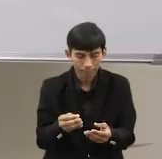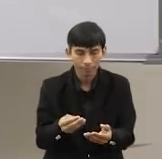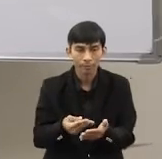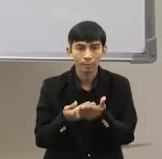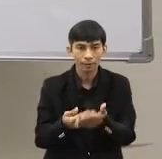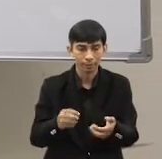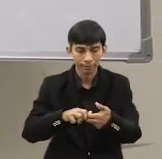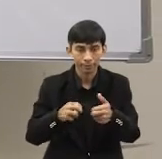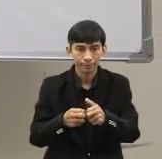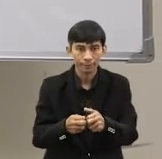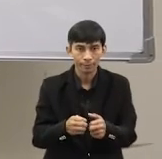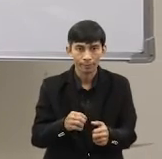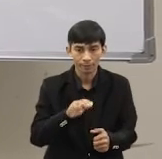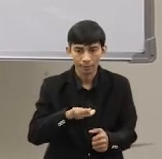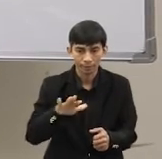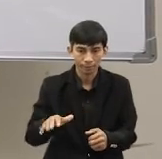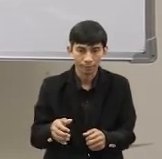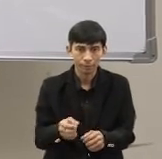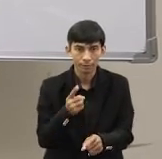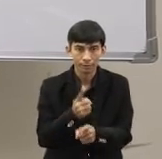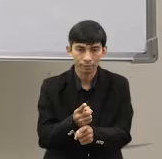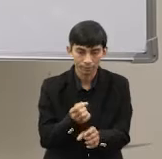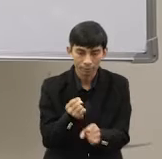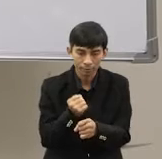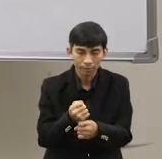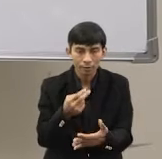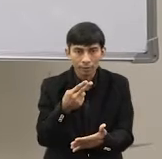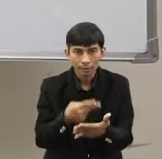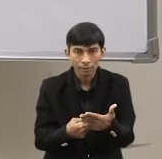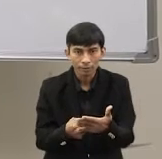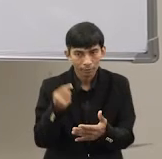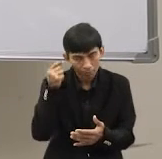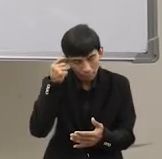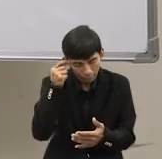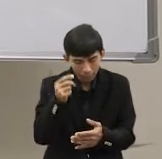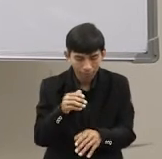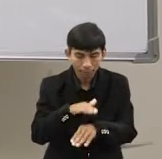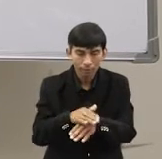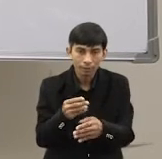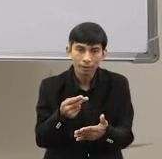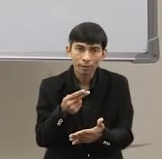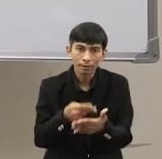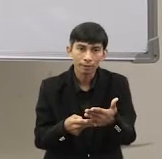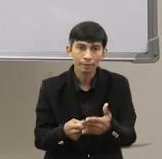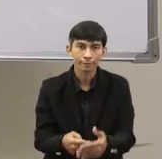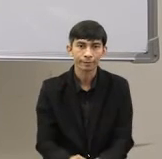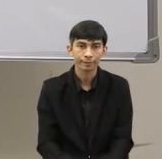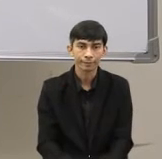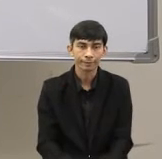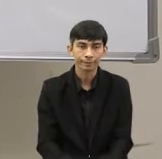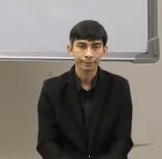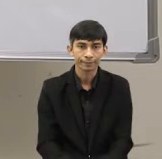cao chầm nào mùi ta con trừ phơ ở vầy khla con trừ kích tư lơ ở vầy khla